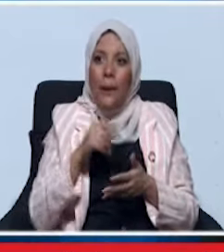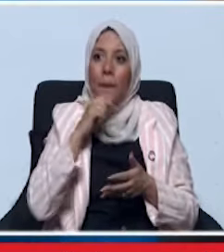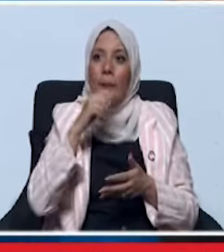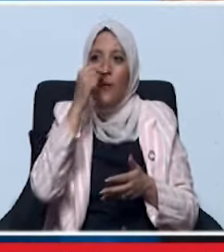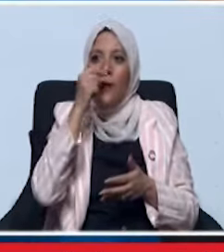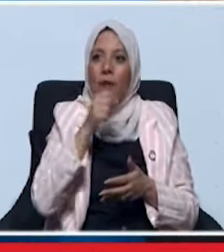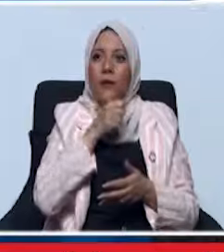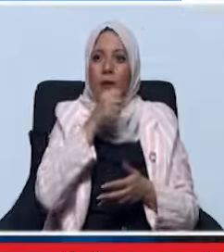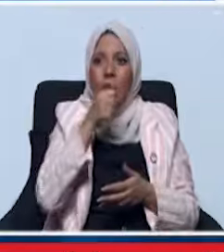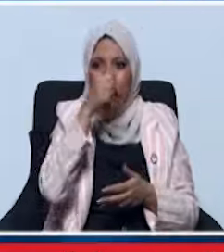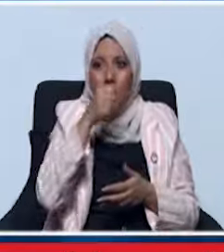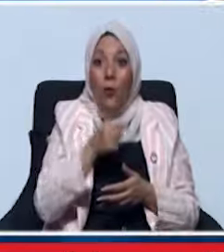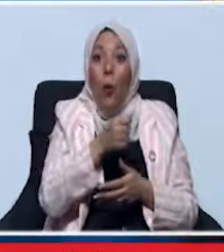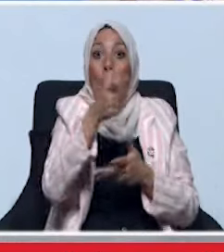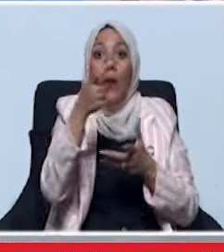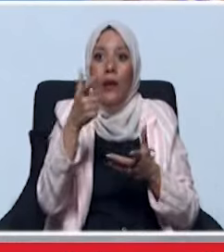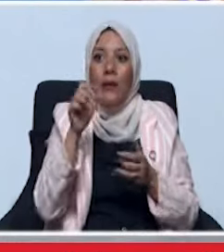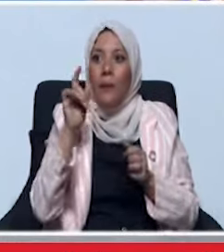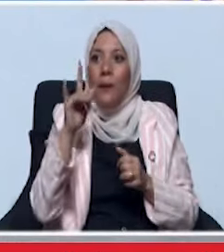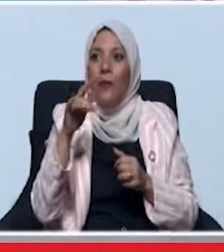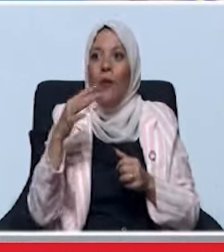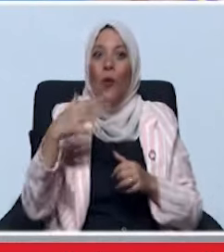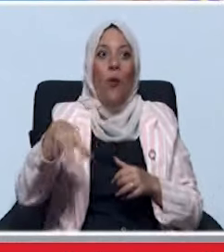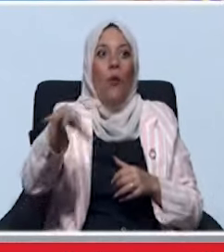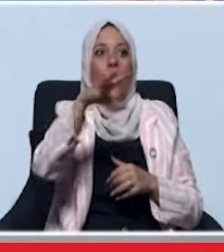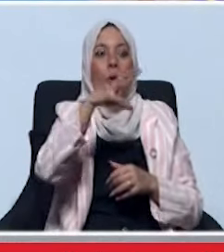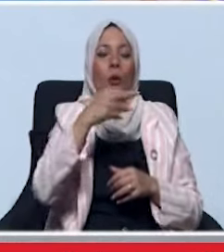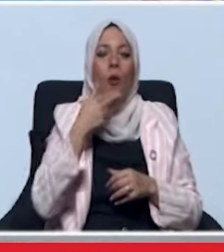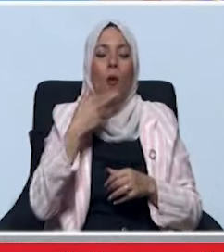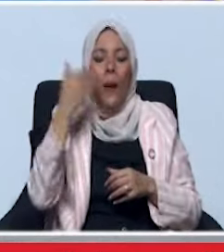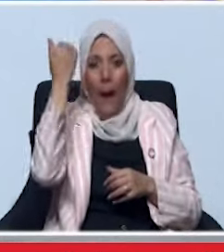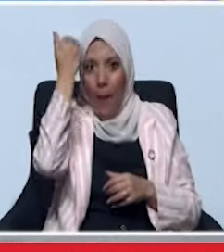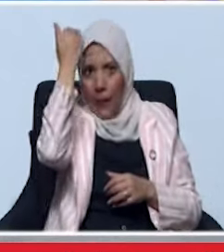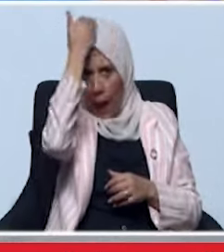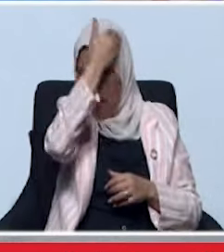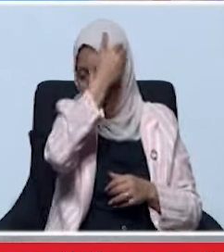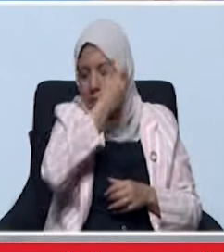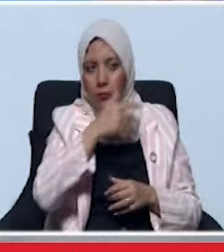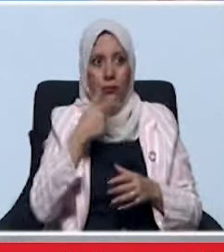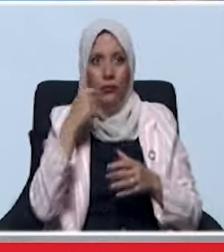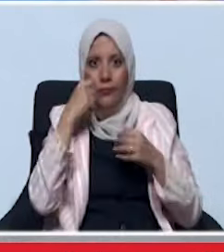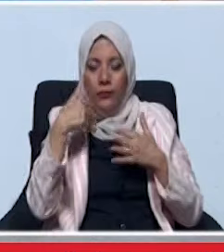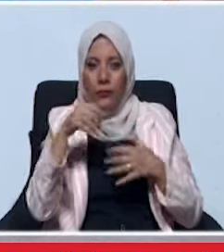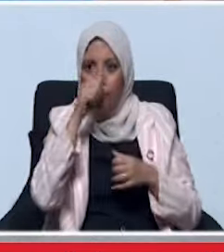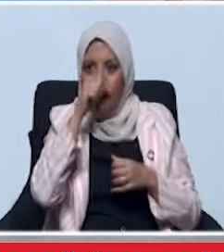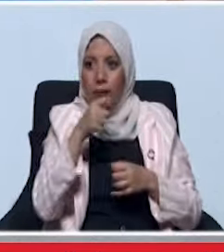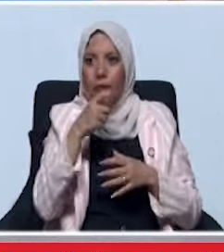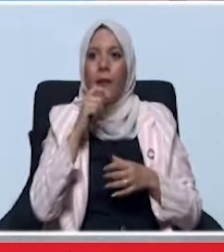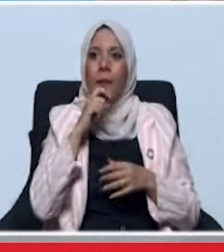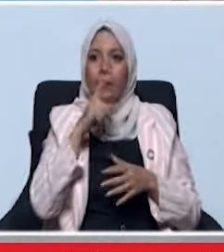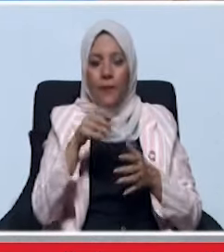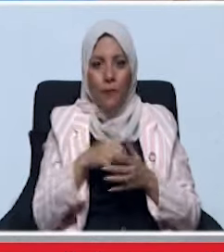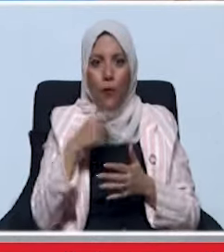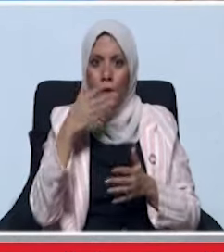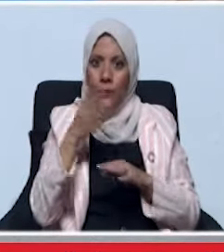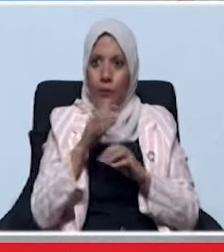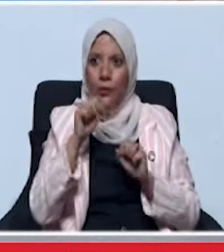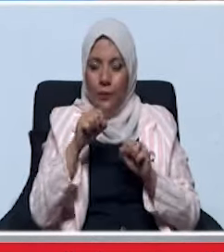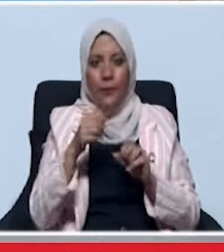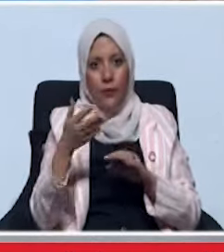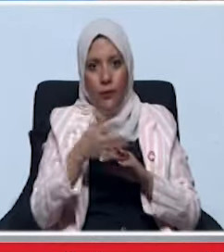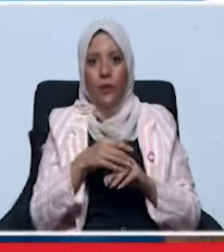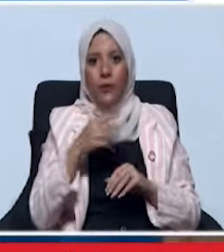بليغ حمدي ده؟ يعني بليغ حمدي انت طبعا ورده، بس ورده عبد الحليم وست ام كلثوم يعني، لا وانا بتكلم على ورده كست طبعًا. يعني المهم بليغ حمدي